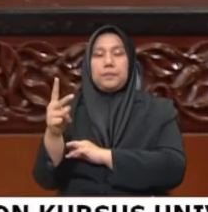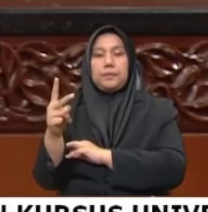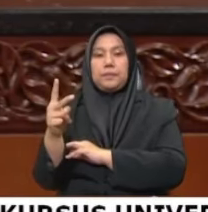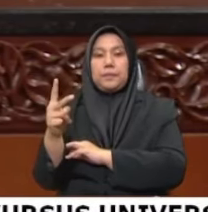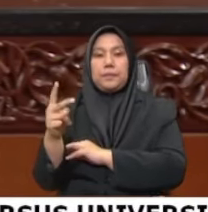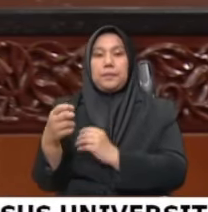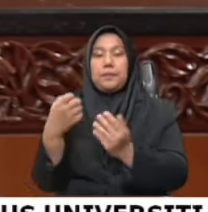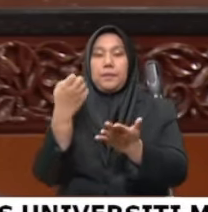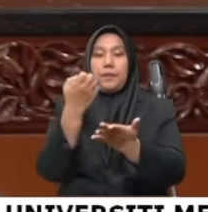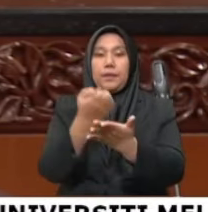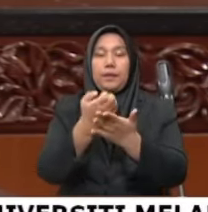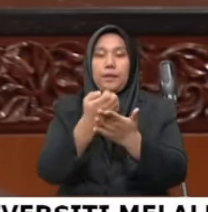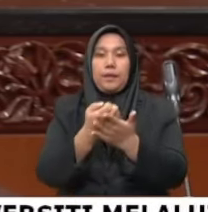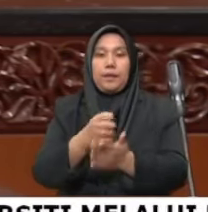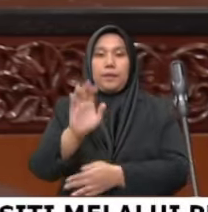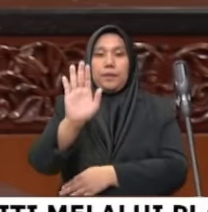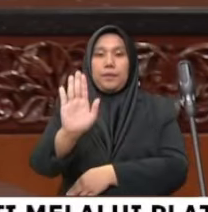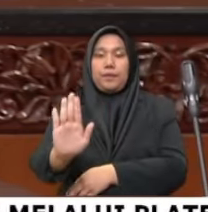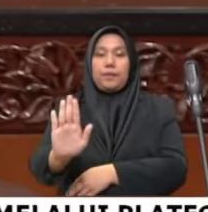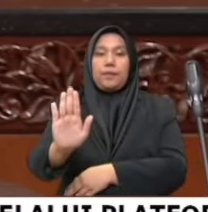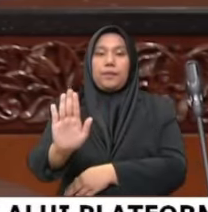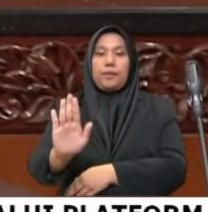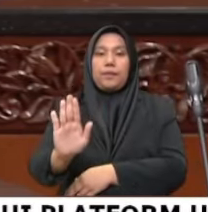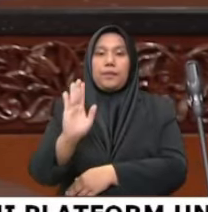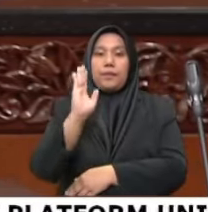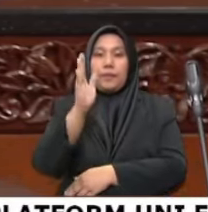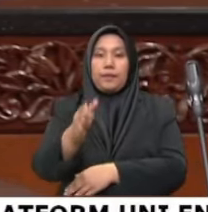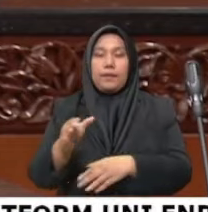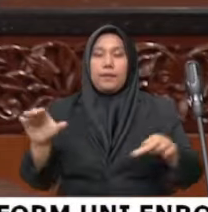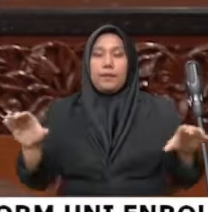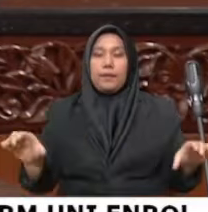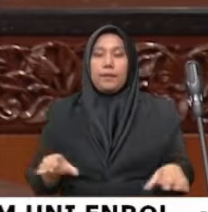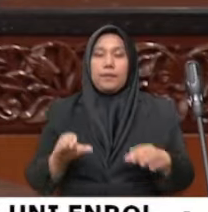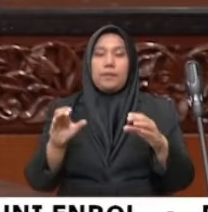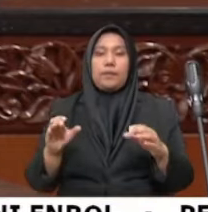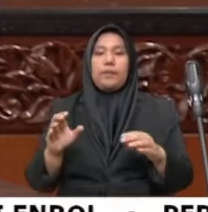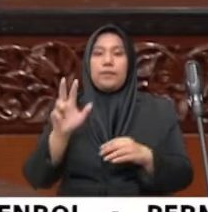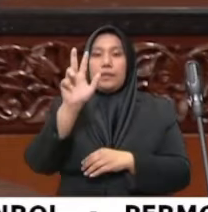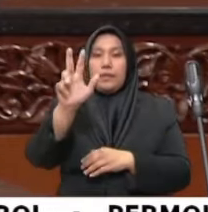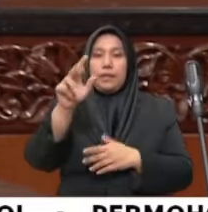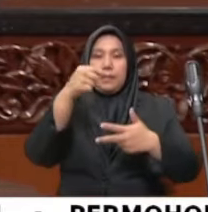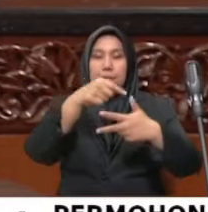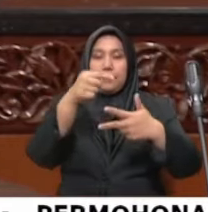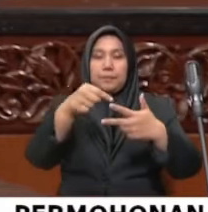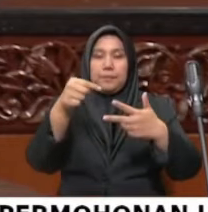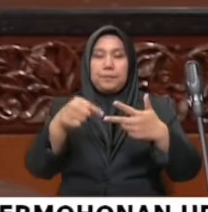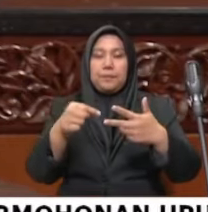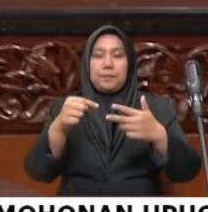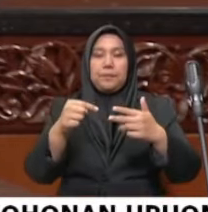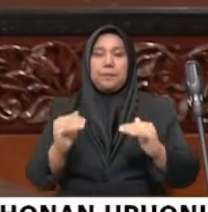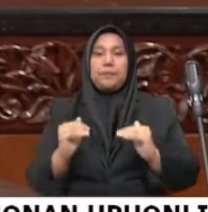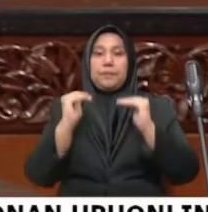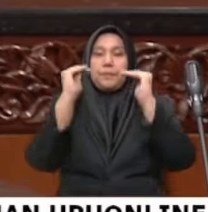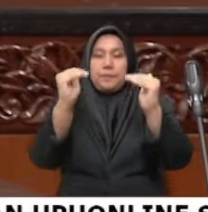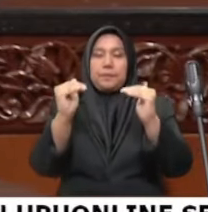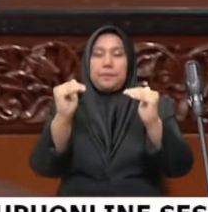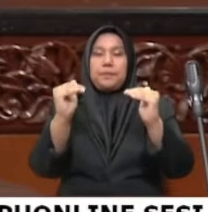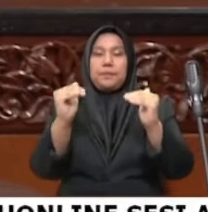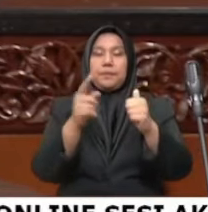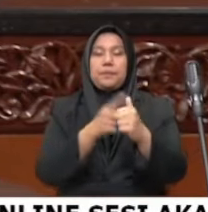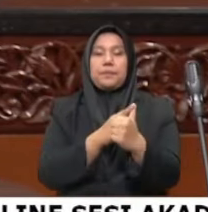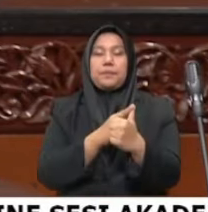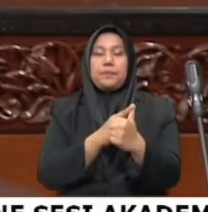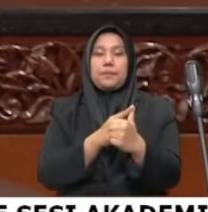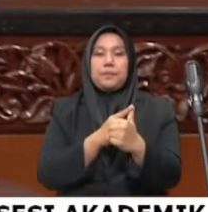ekonomi Maidani, dan akan dilaksanakan melalui 3 fasa, iaitu fasa pertama